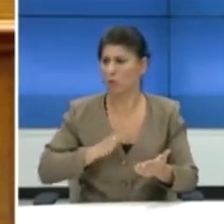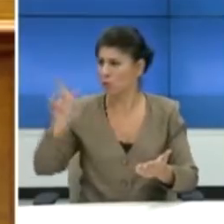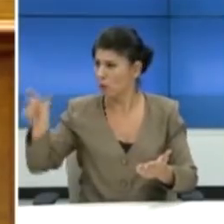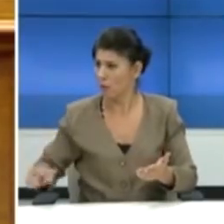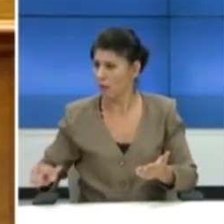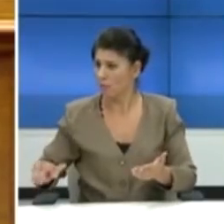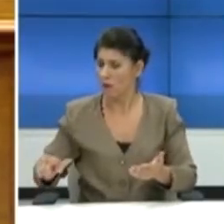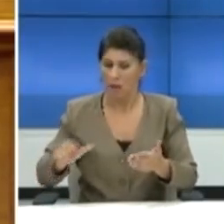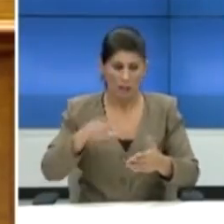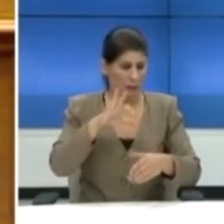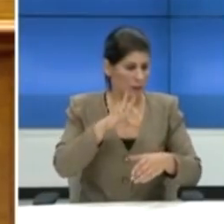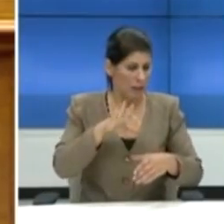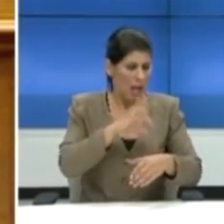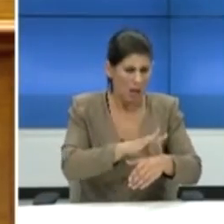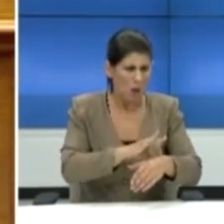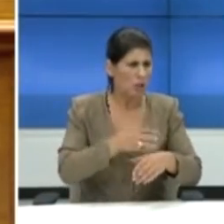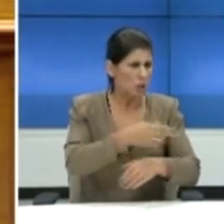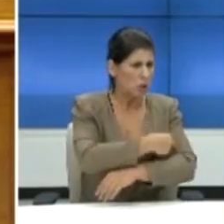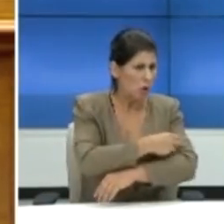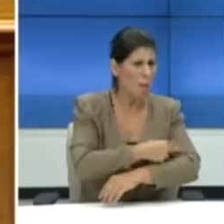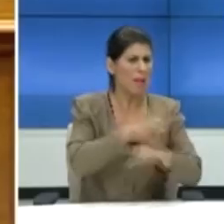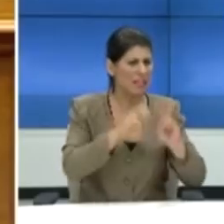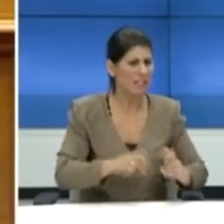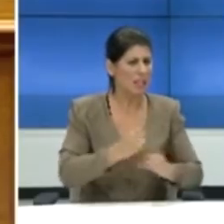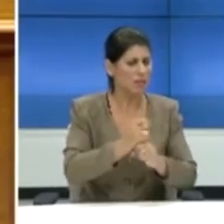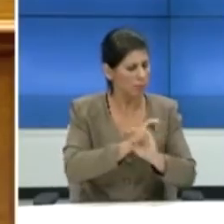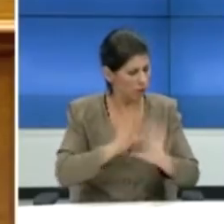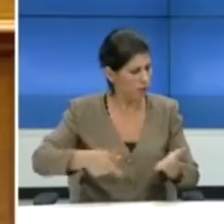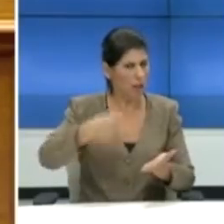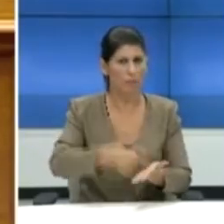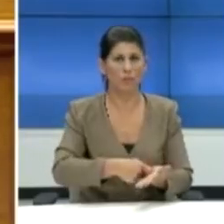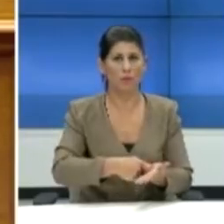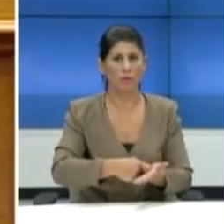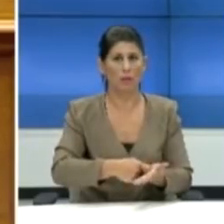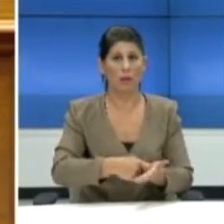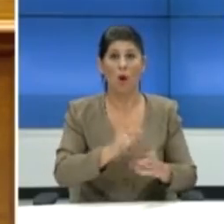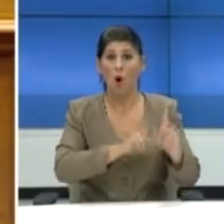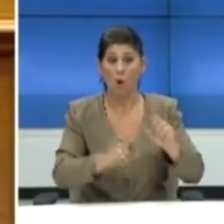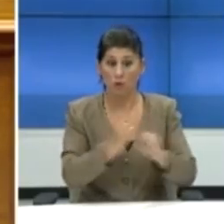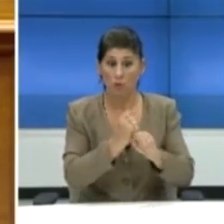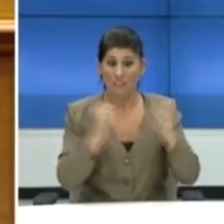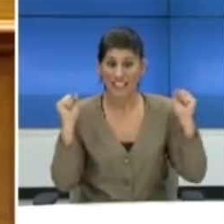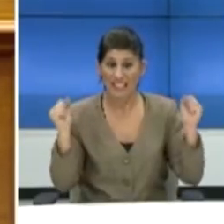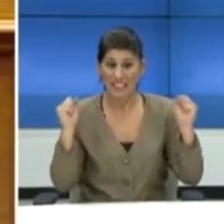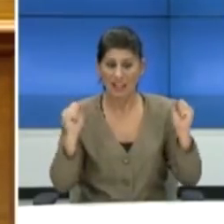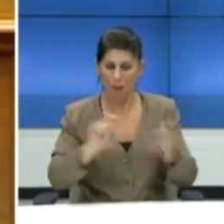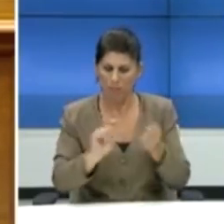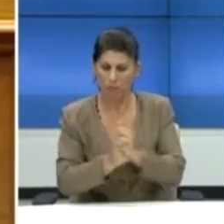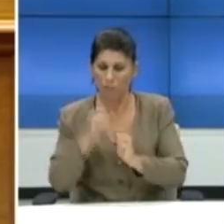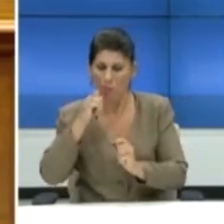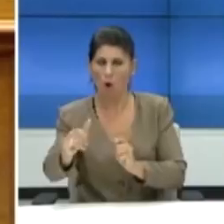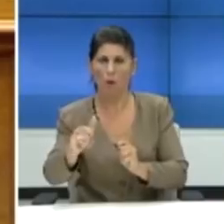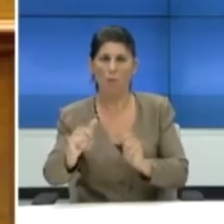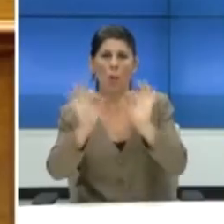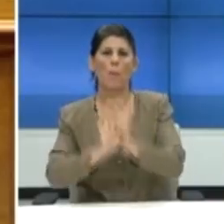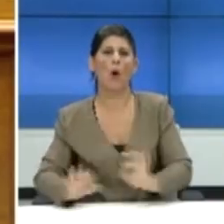για νοσήλια, εξετάσεις, φάρμακα. Να μονιμοποιηθούν οι εργαζόμενοι στην υγεία χωρίς όρους